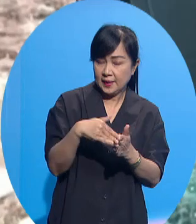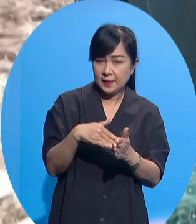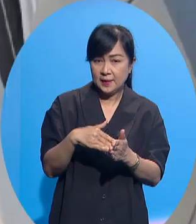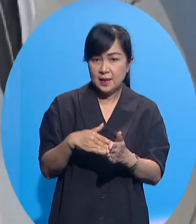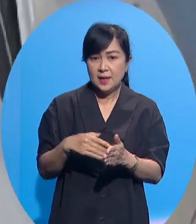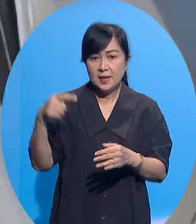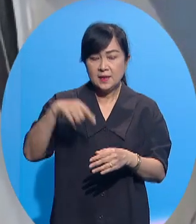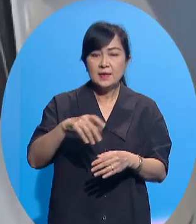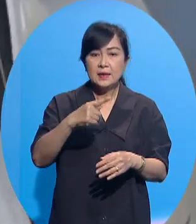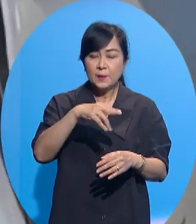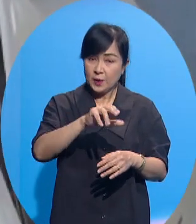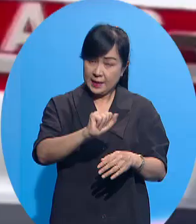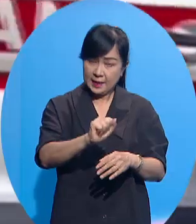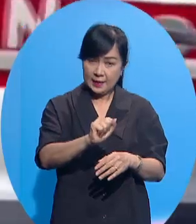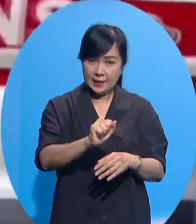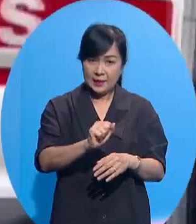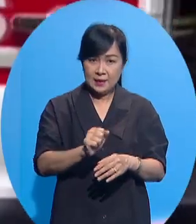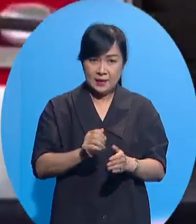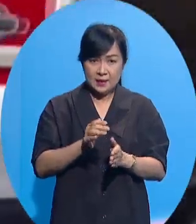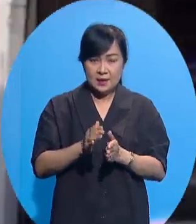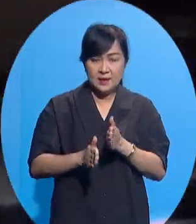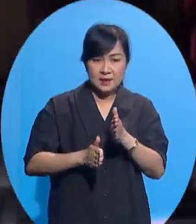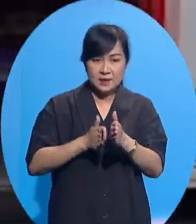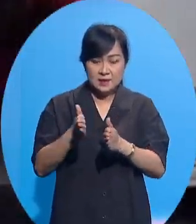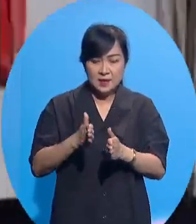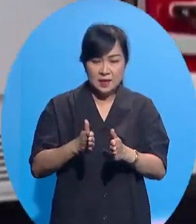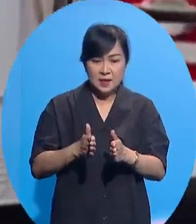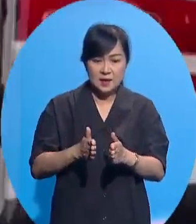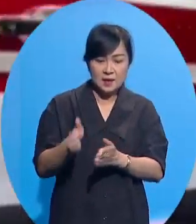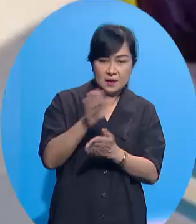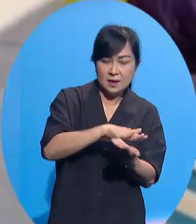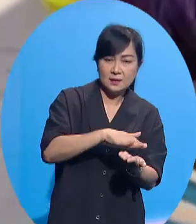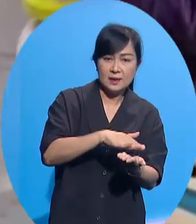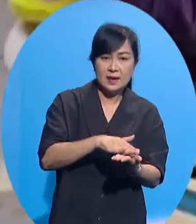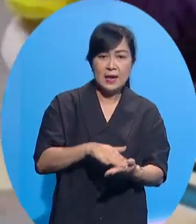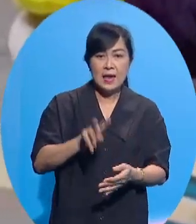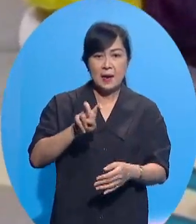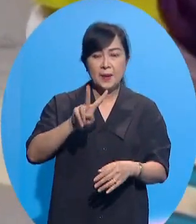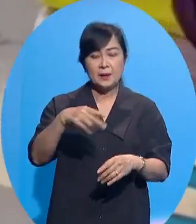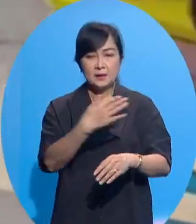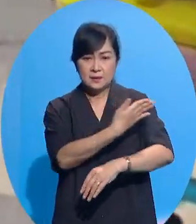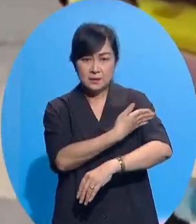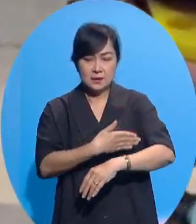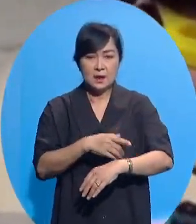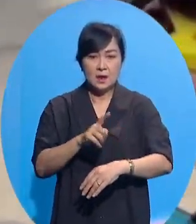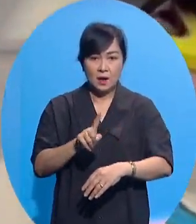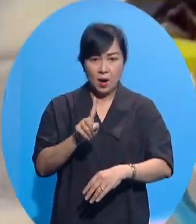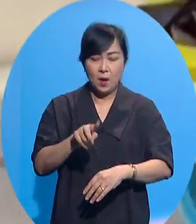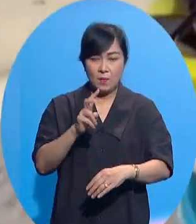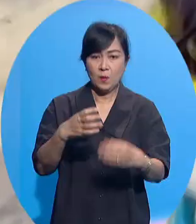đang trên đường đến cadia tài xế mất lái khiến xe chạy lịch khỏi đường và lật sang một bên làm 22 người bị thương trong đó có một trường hợp nguy